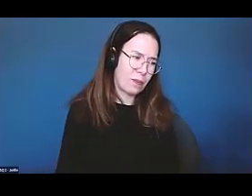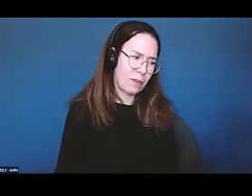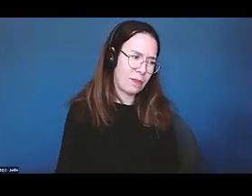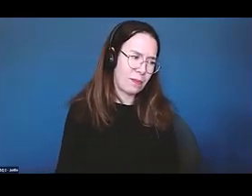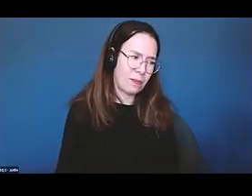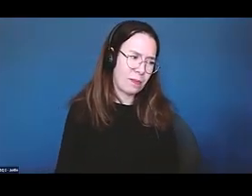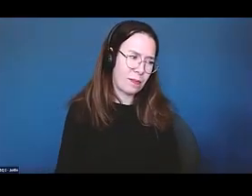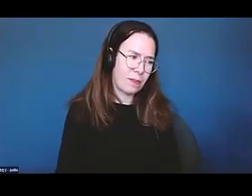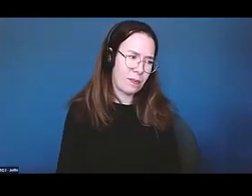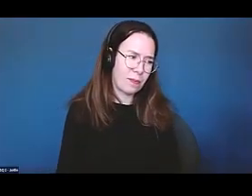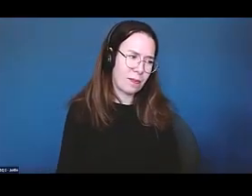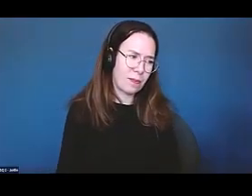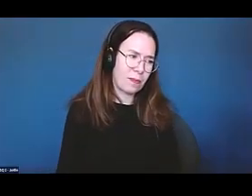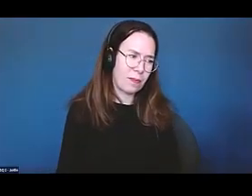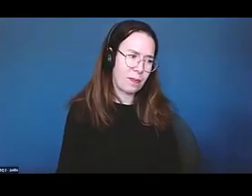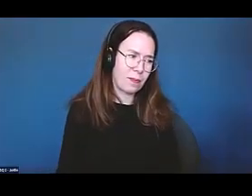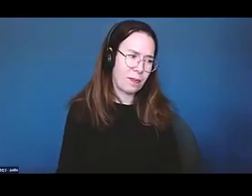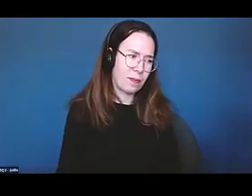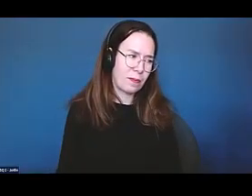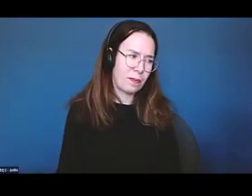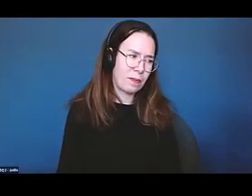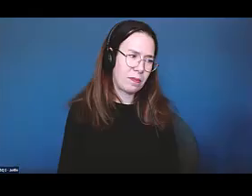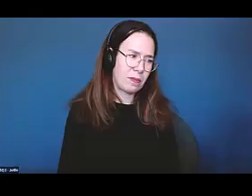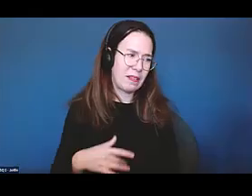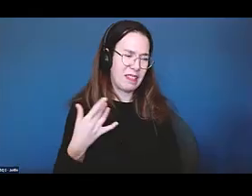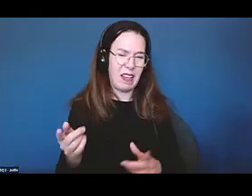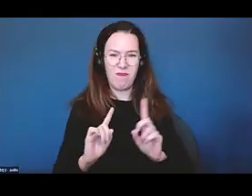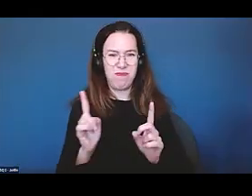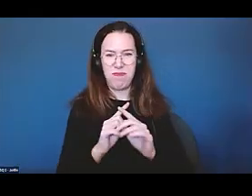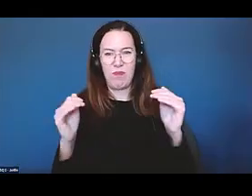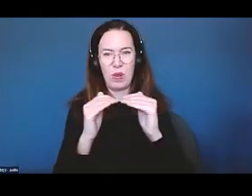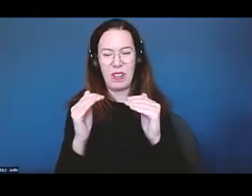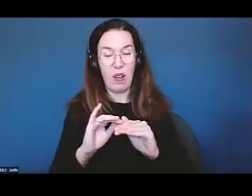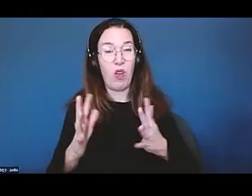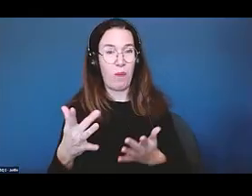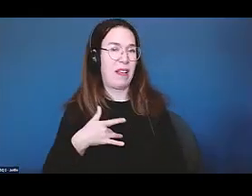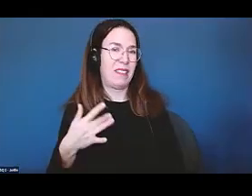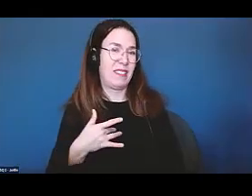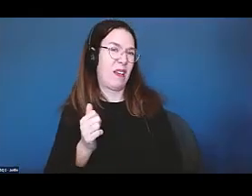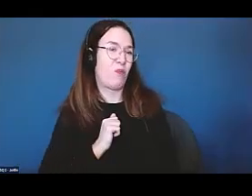surtout comment je perçois les iniquités.